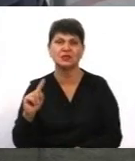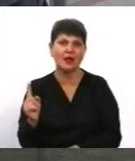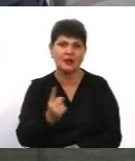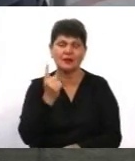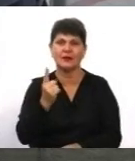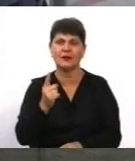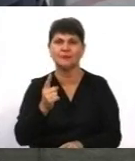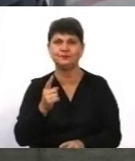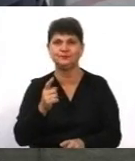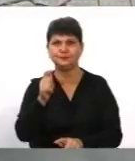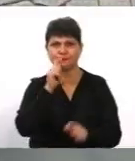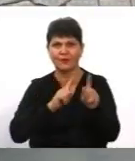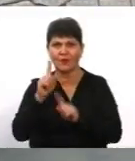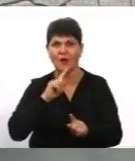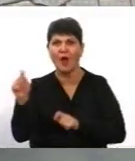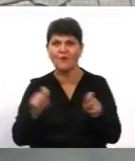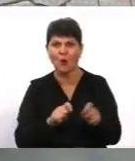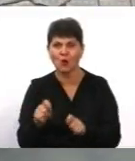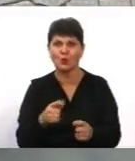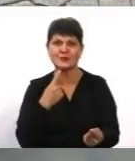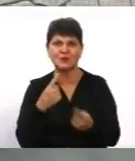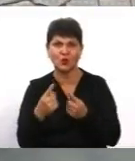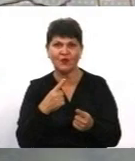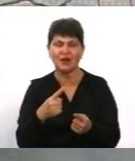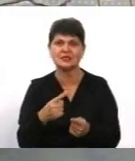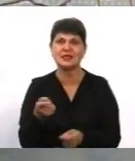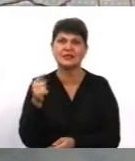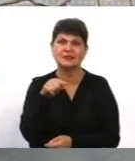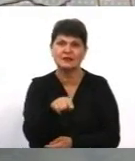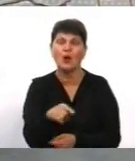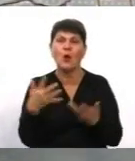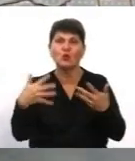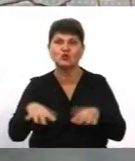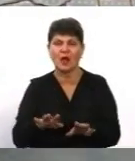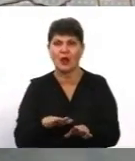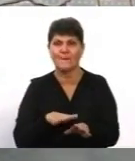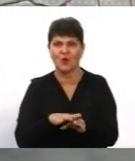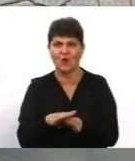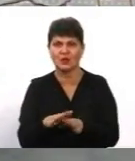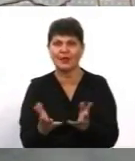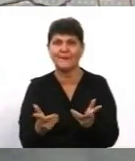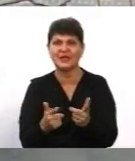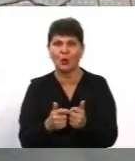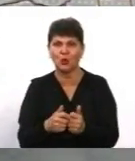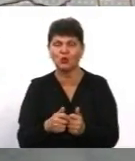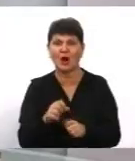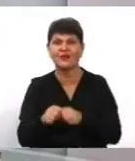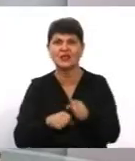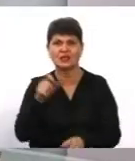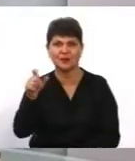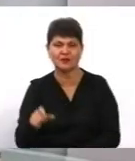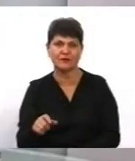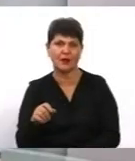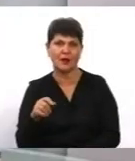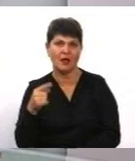велофоруму. Бо спілкувалися з містами, які вже проводили підрахунок велосипедистів. Це тобто Київ. В інших містах